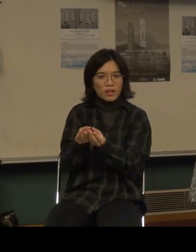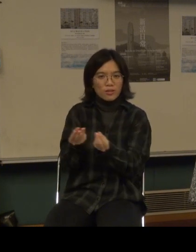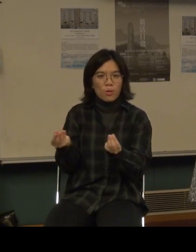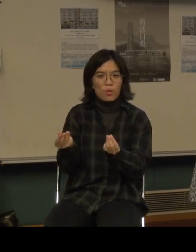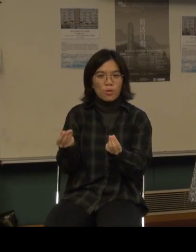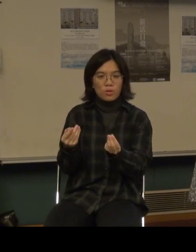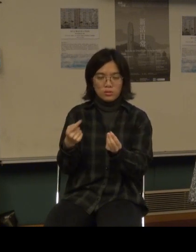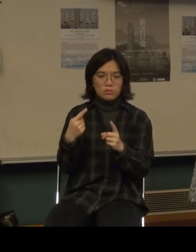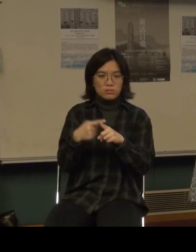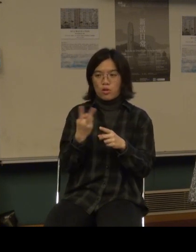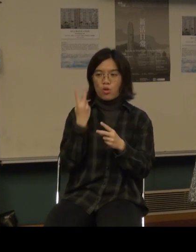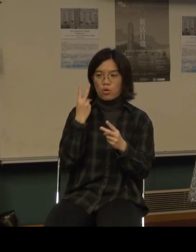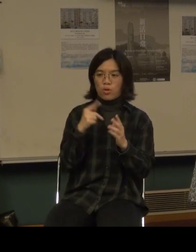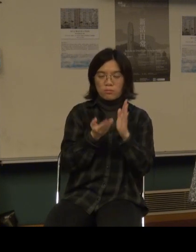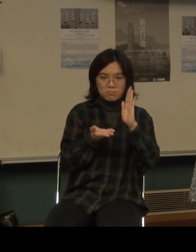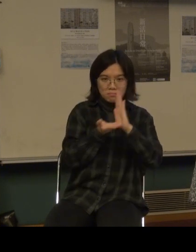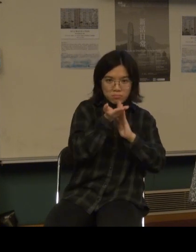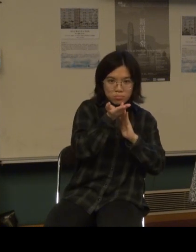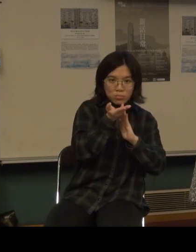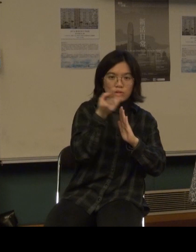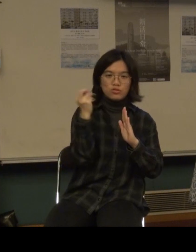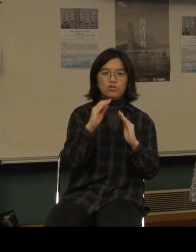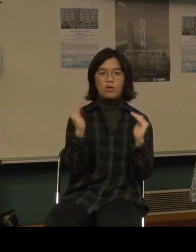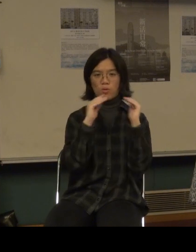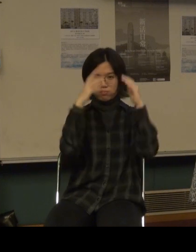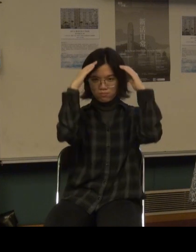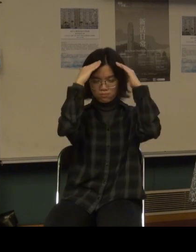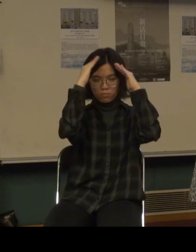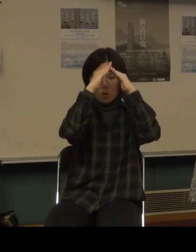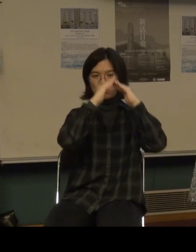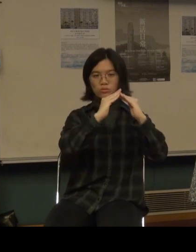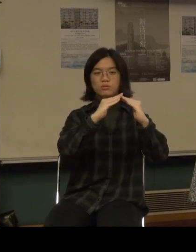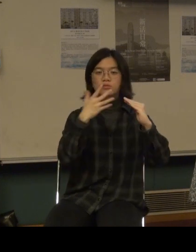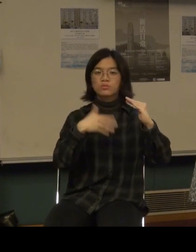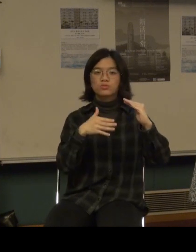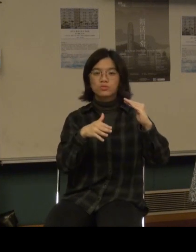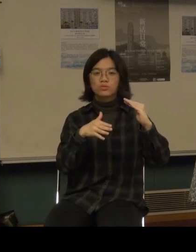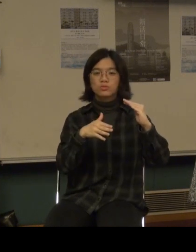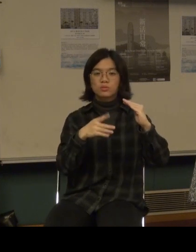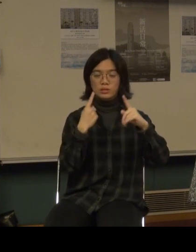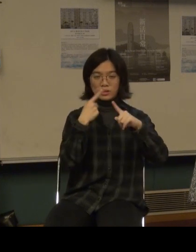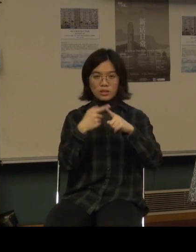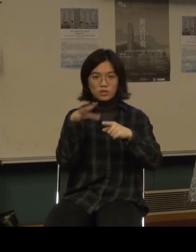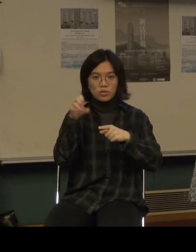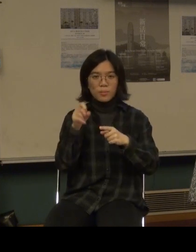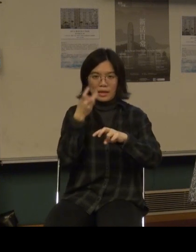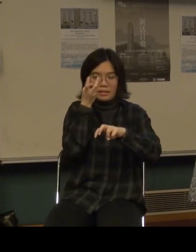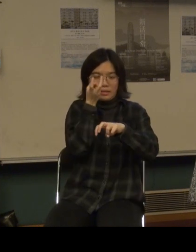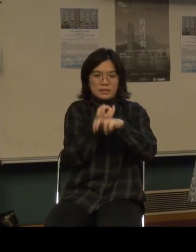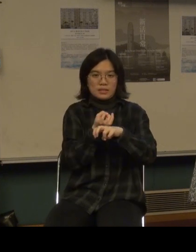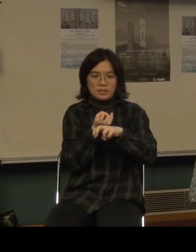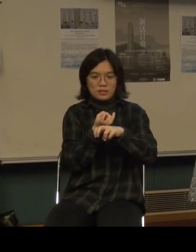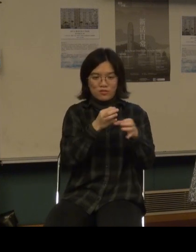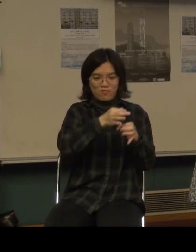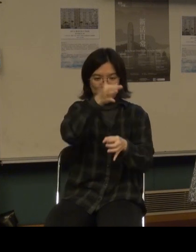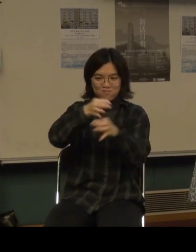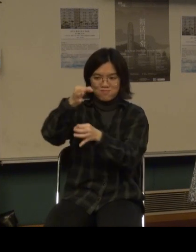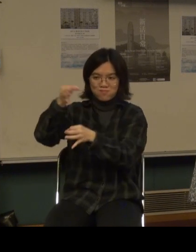埋個屋頂。個街市自己本身咧，其實係用鋼架結構嘅，而外牆咧就係用磚砌嚇誒